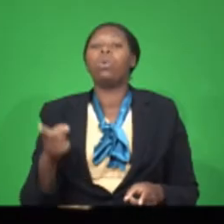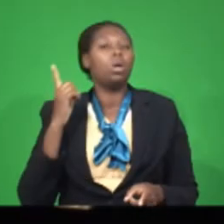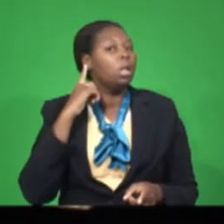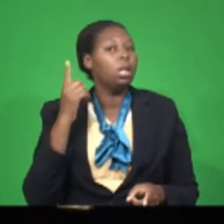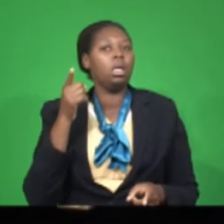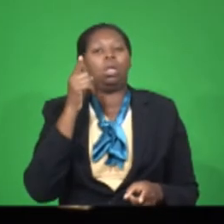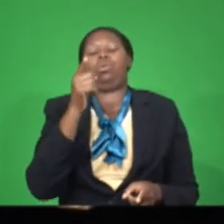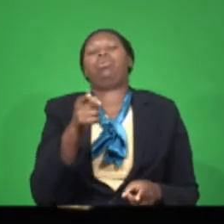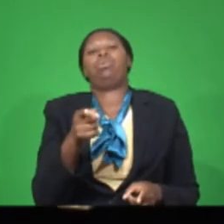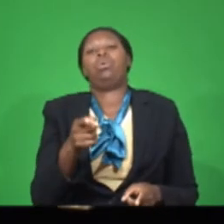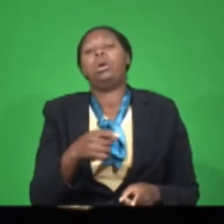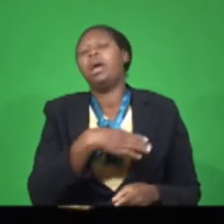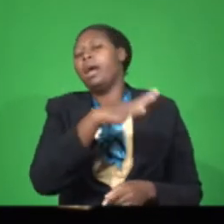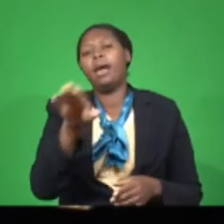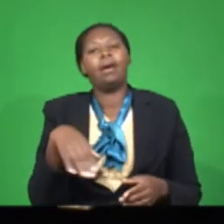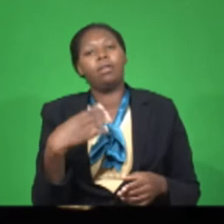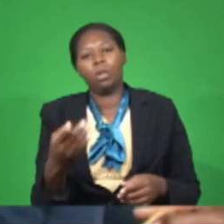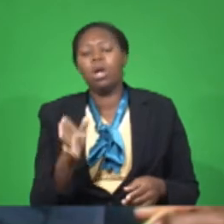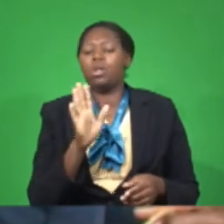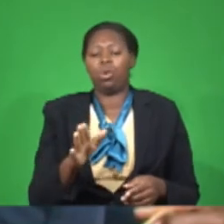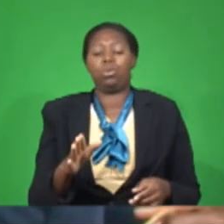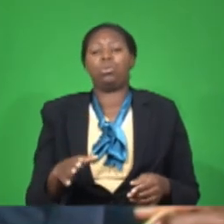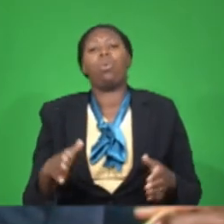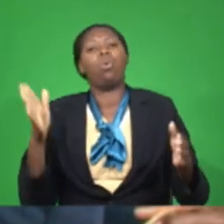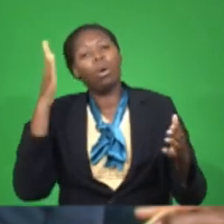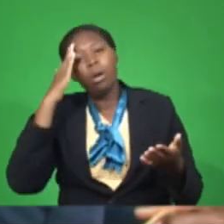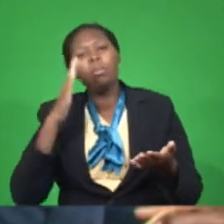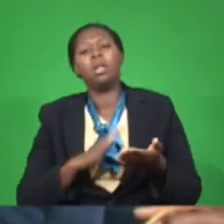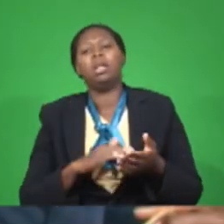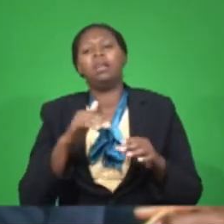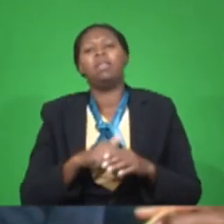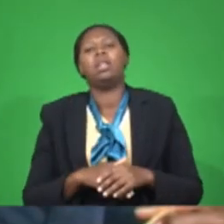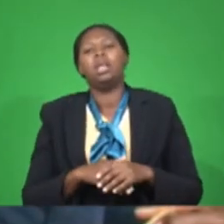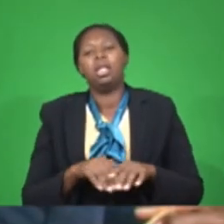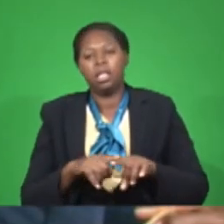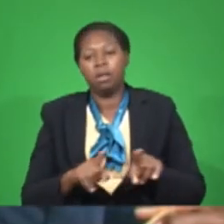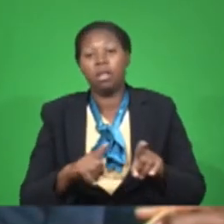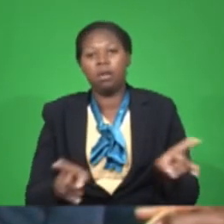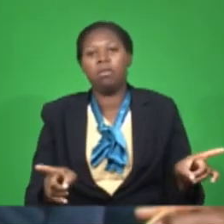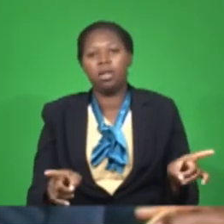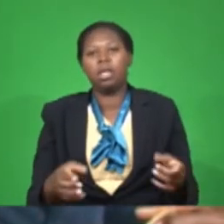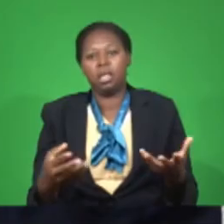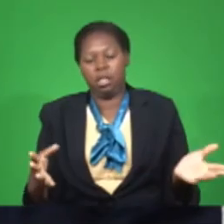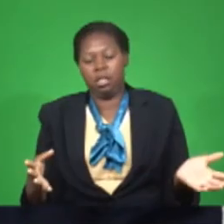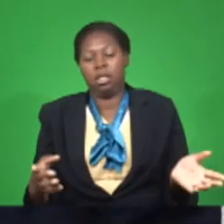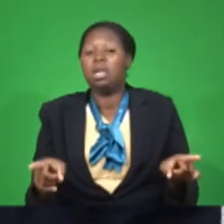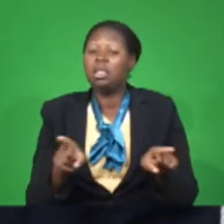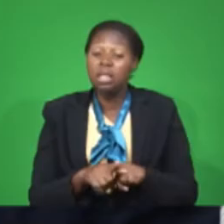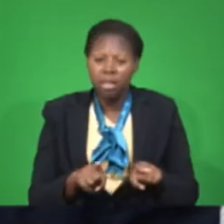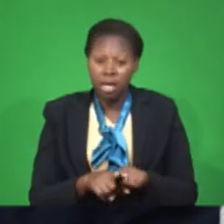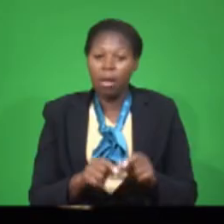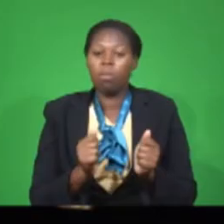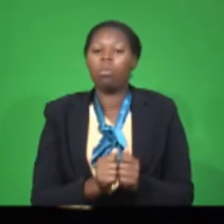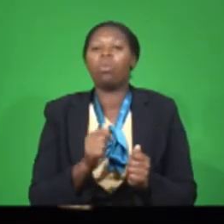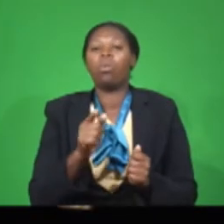rikadai ani. Ivavo marano anovakamuchira. Chero ane chikwambo. Nekuti Manasa painzi akaita